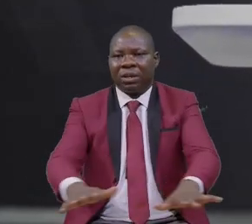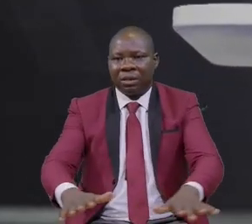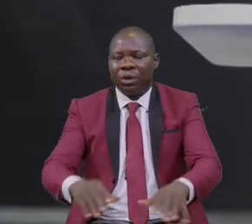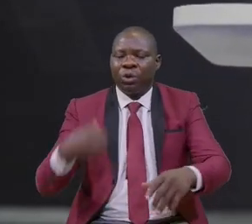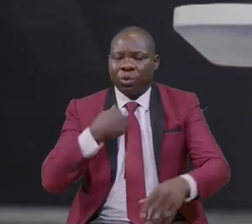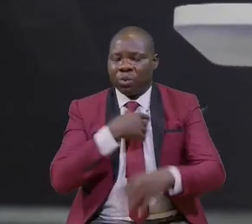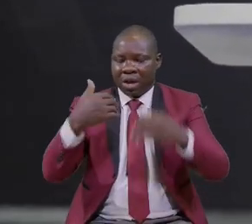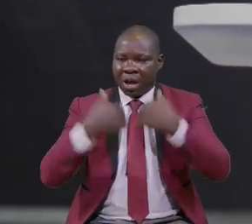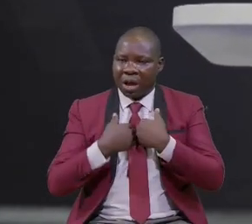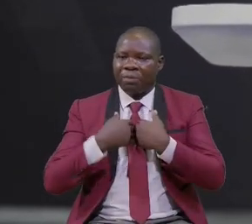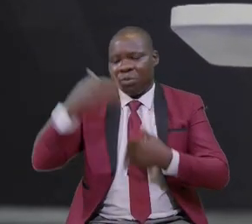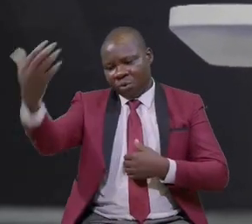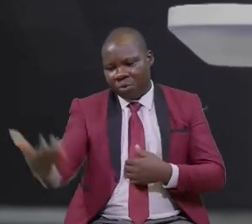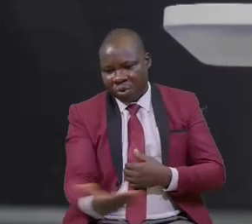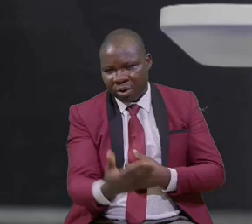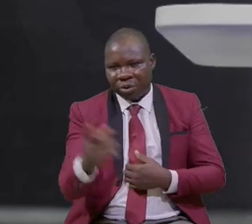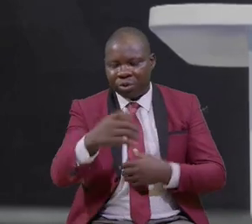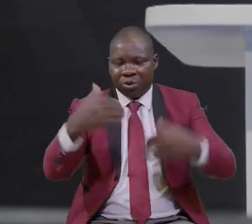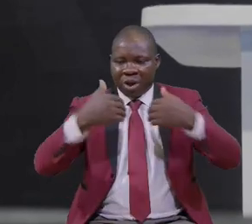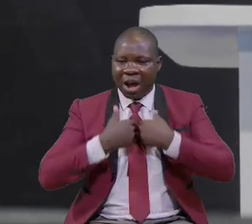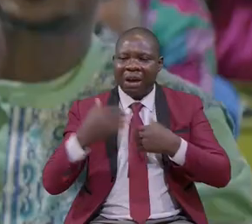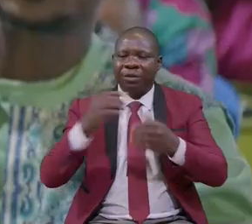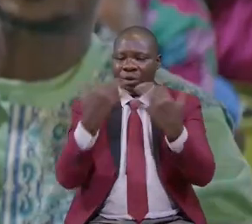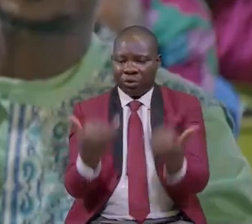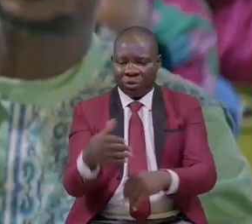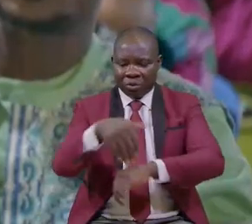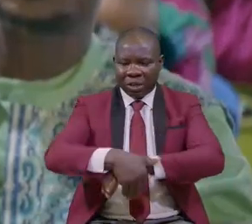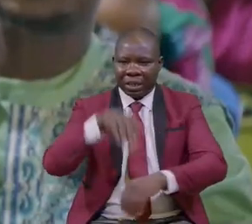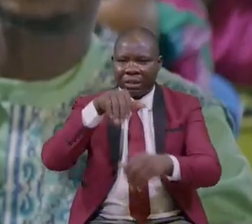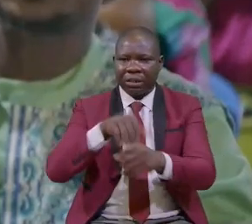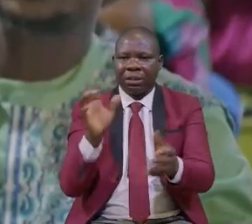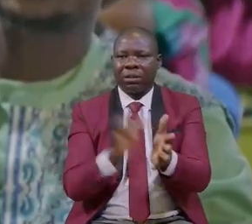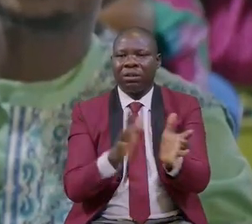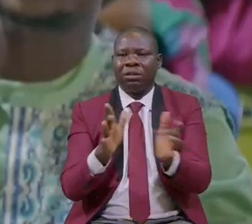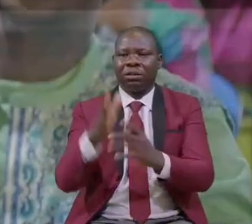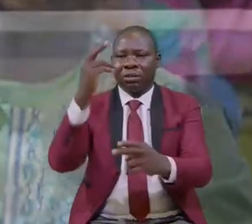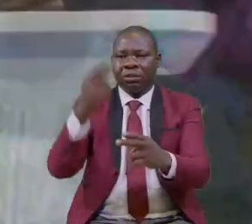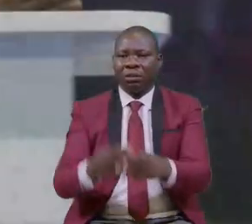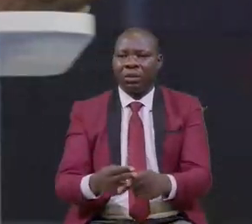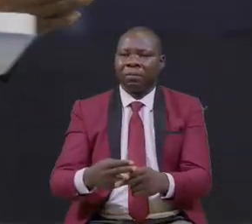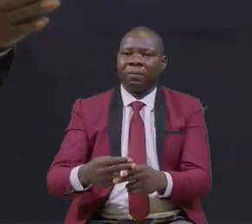bienvenu. Tu obtiens ce soir au nom de Jésus.